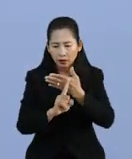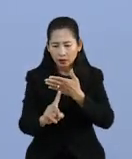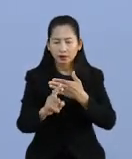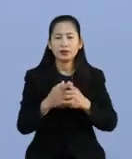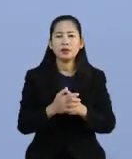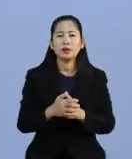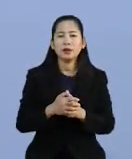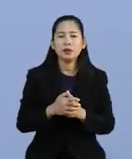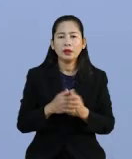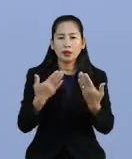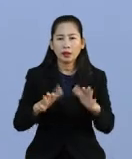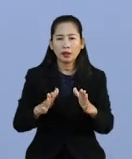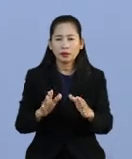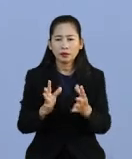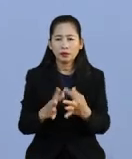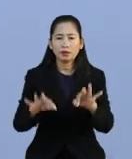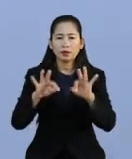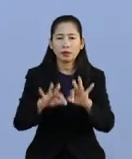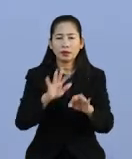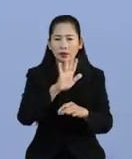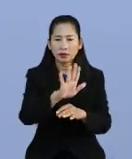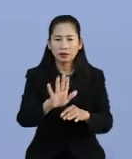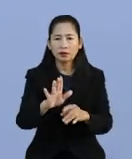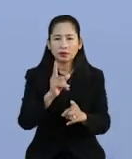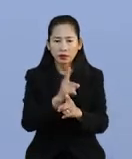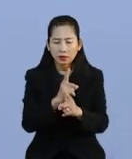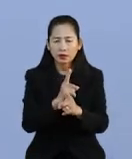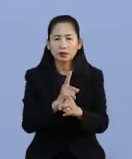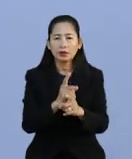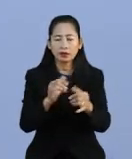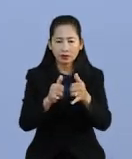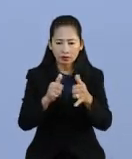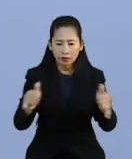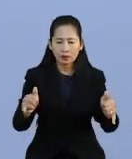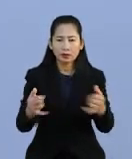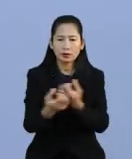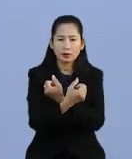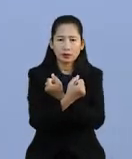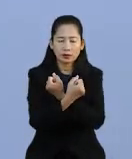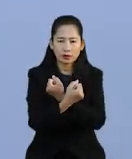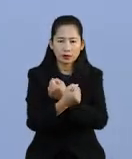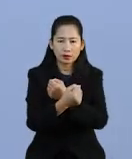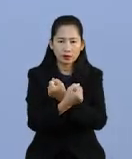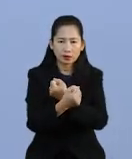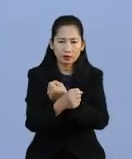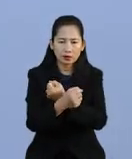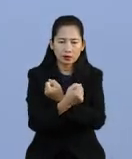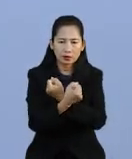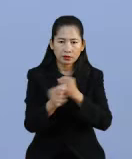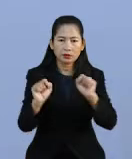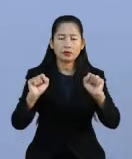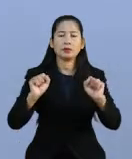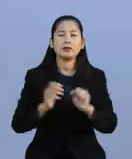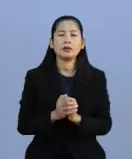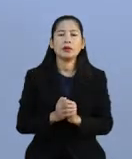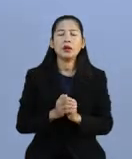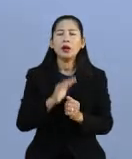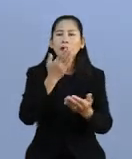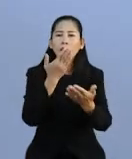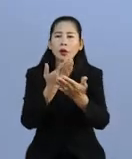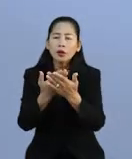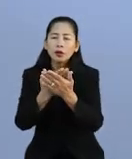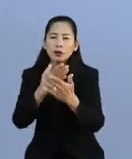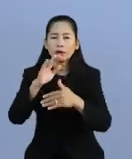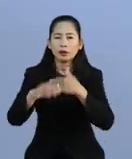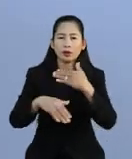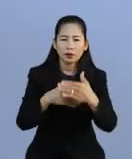tè chả hai prapra sầm khăn tiện nút cứ con trâu tai để xa cùng liệt sòng cùng nà con á cha ở con chăn